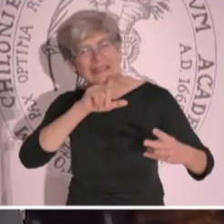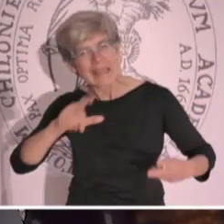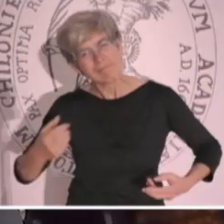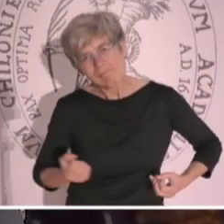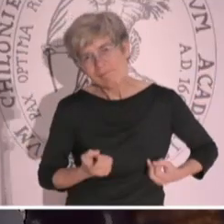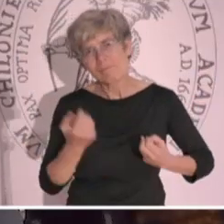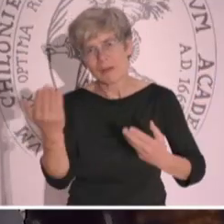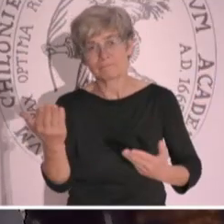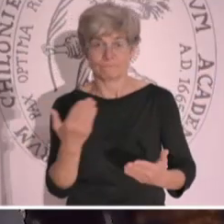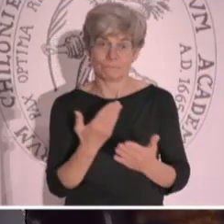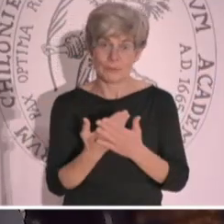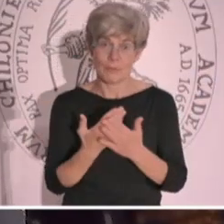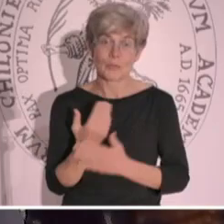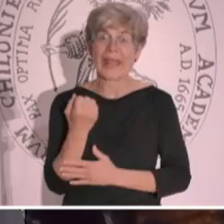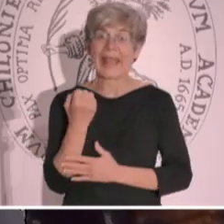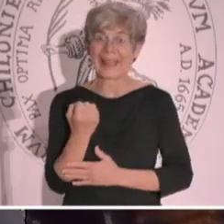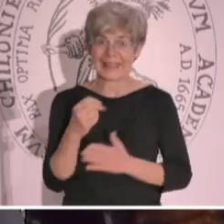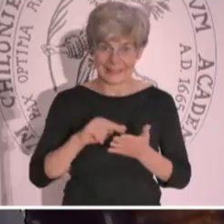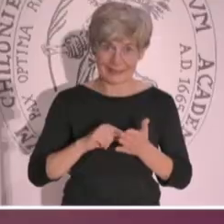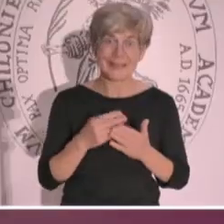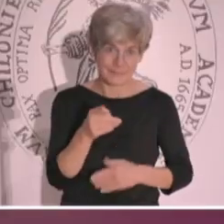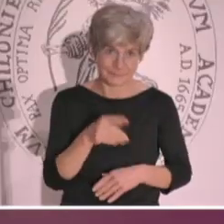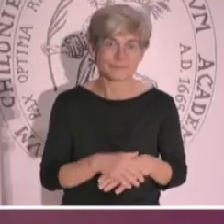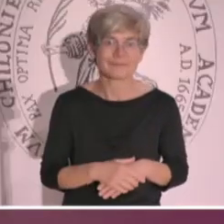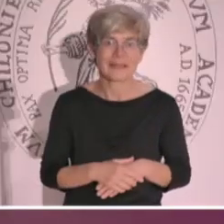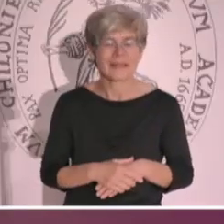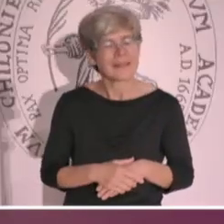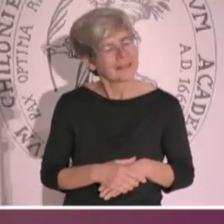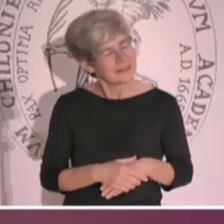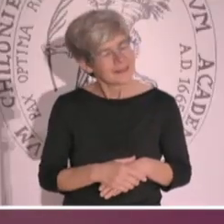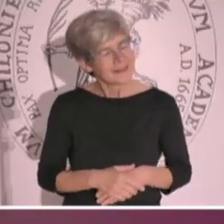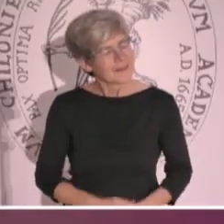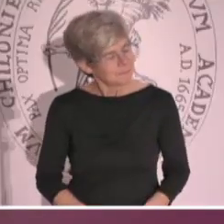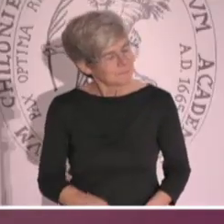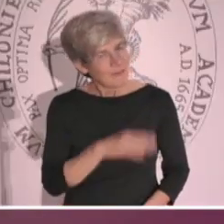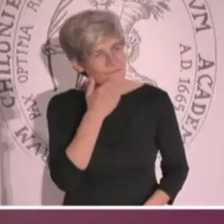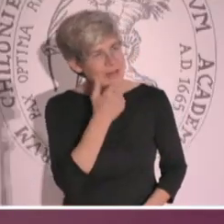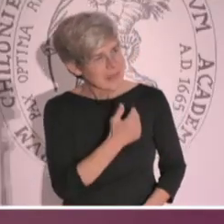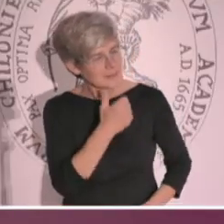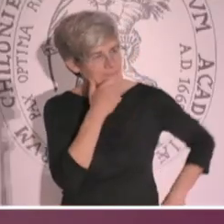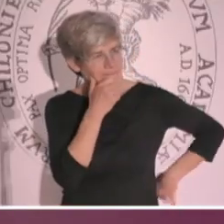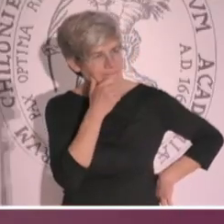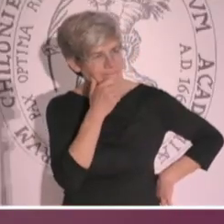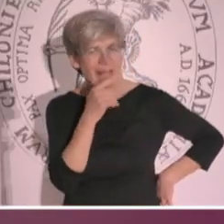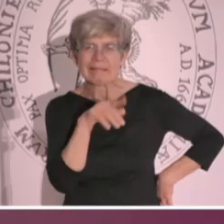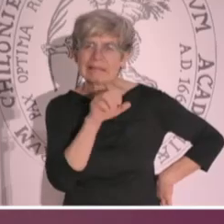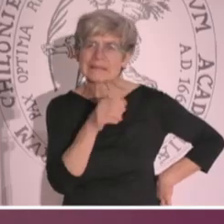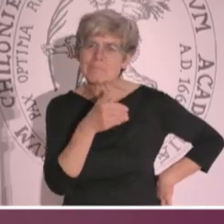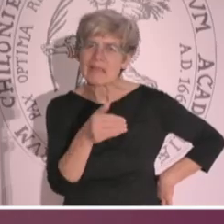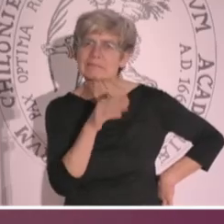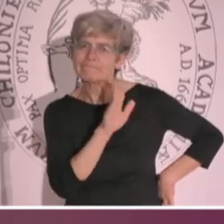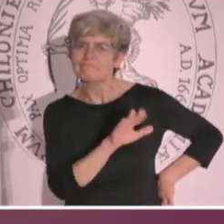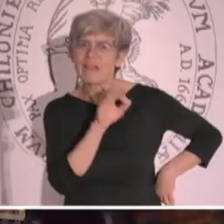die Energietechnik. Ja, vielen Dank. Wie wird es an Ihrer Fakultät aussehen im kommenden Semester